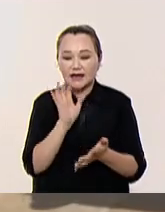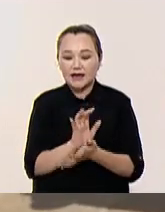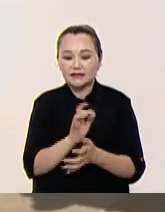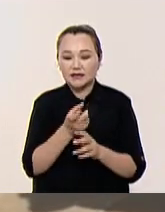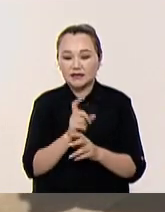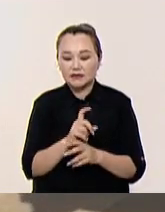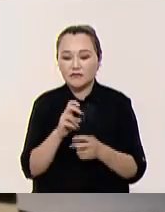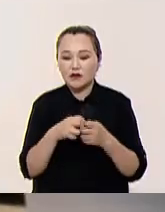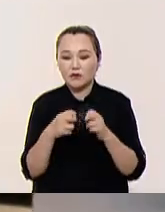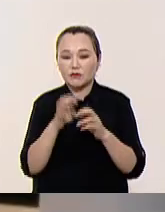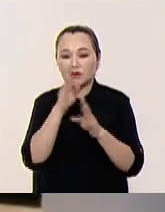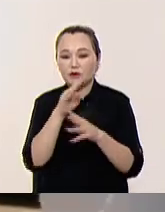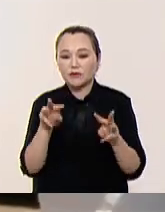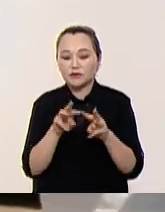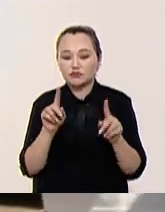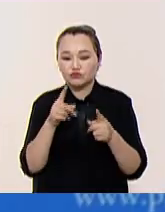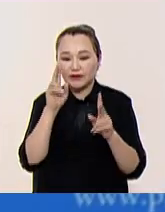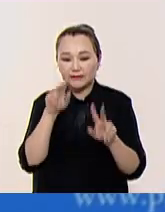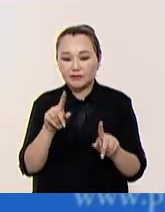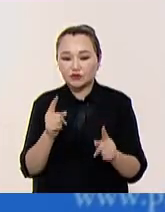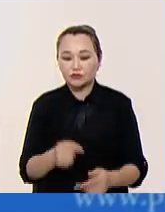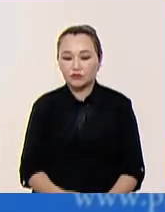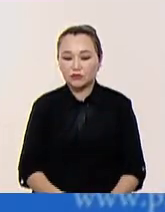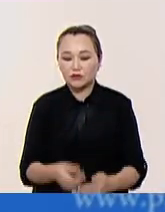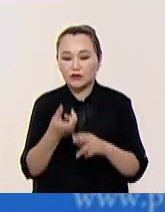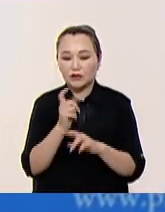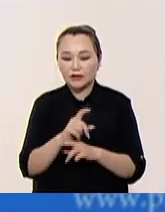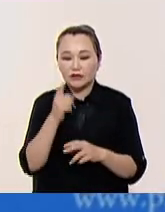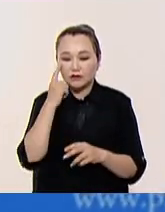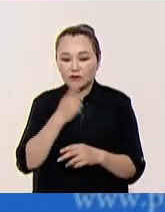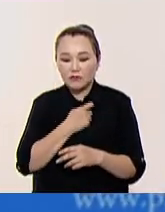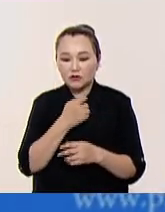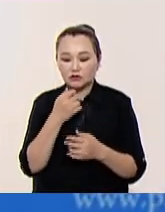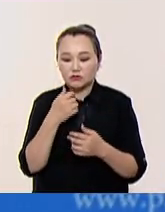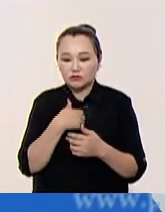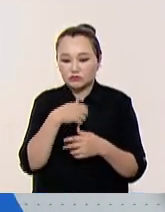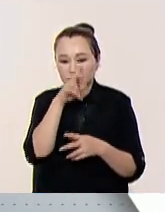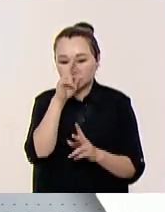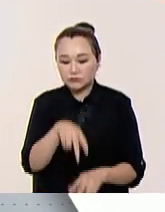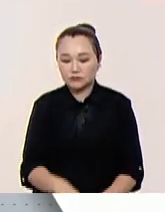Бұл мәселені экология министрі неге білмейді? Несі ондай ақпарат келе түскен